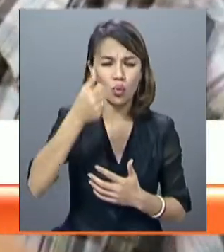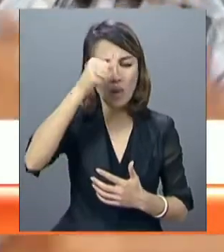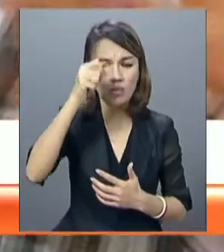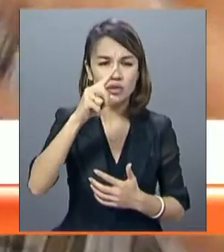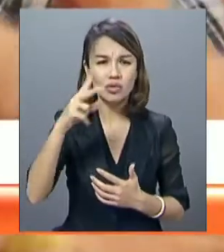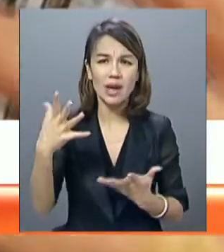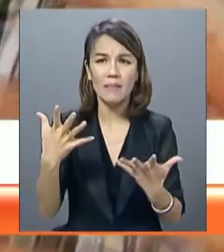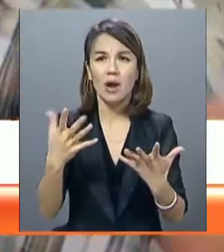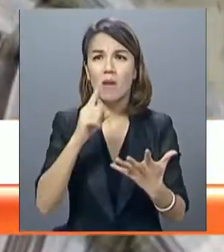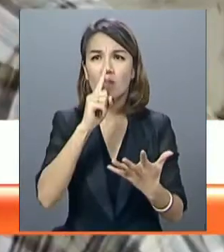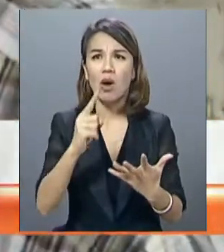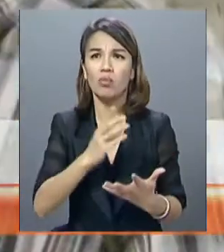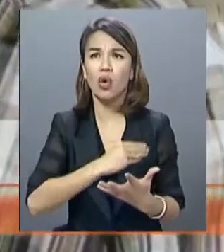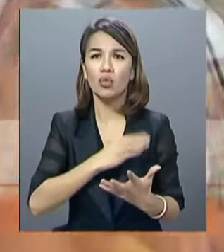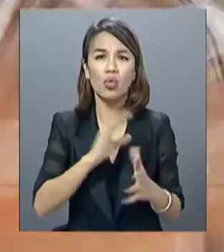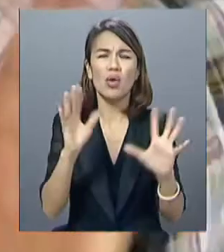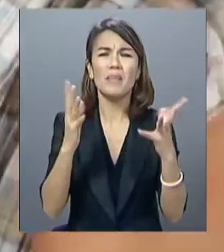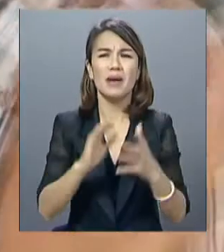แต่คนไปความกลัวอะไรไม่มีแบบนั้น